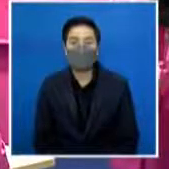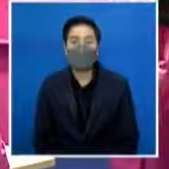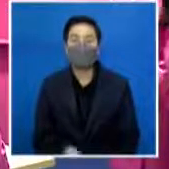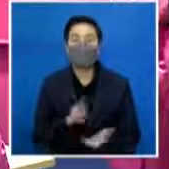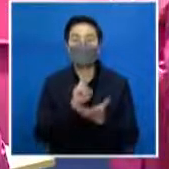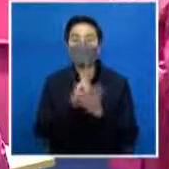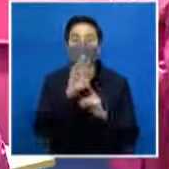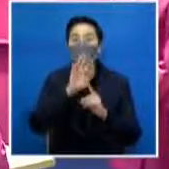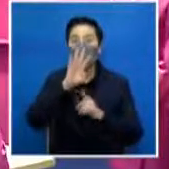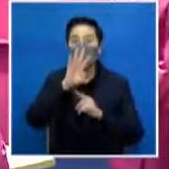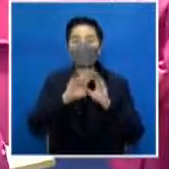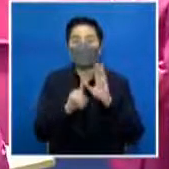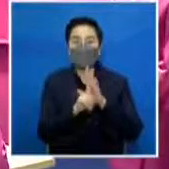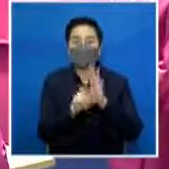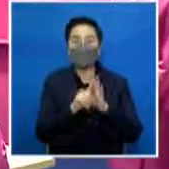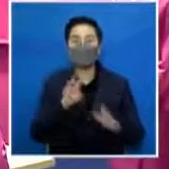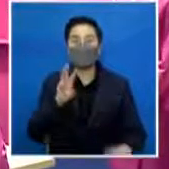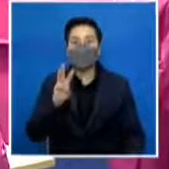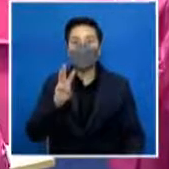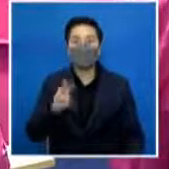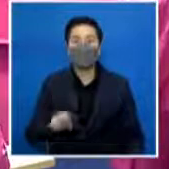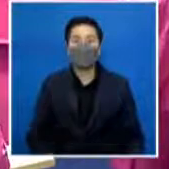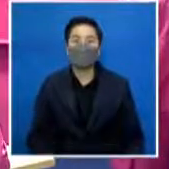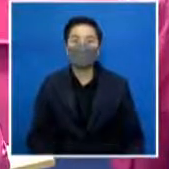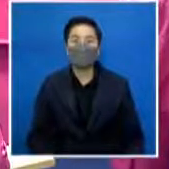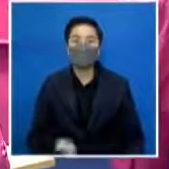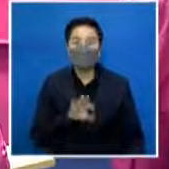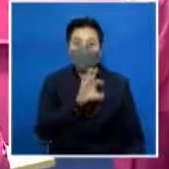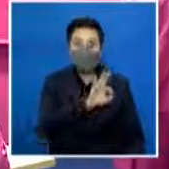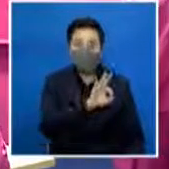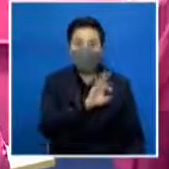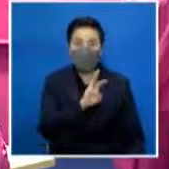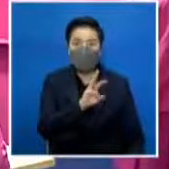อันดับที่4หมุนครั้งที่6เลขที่ออก